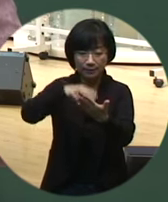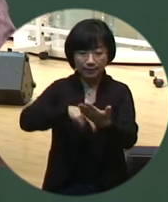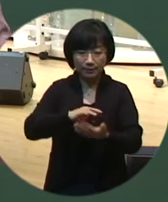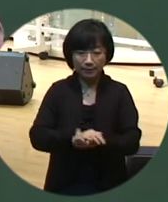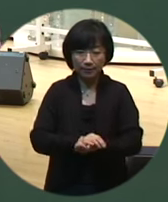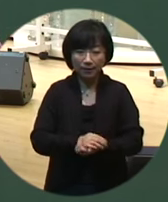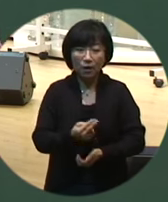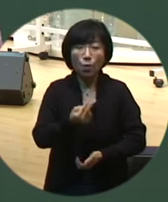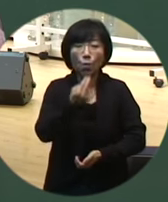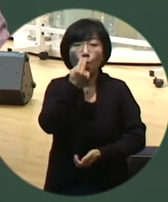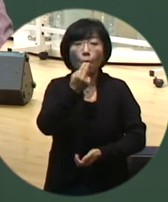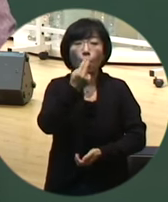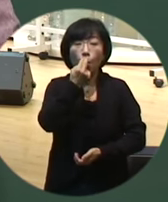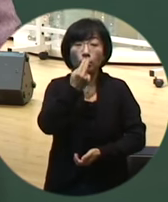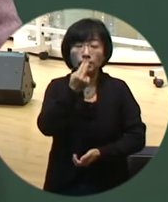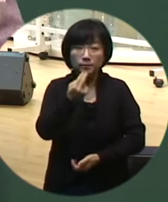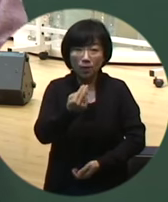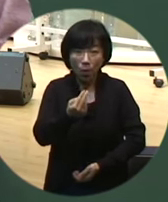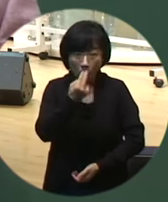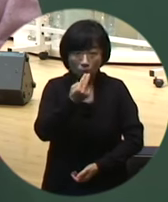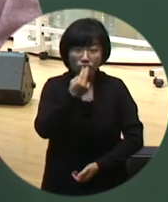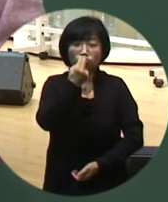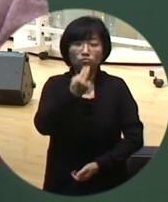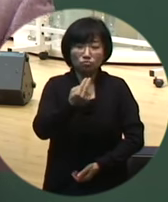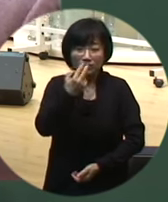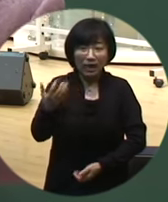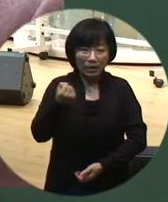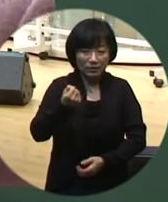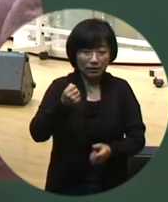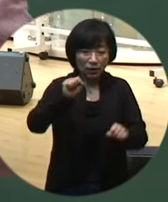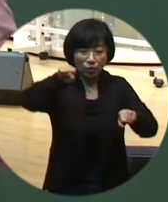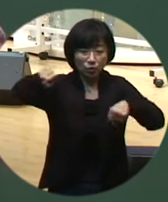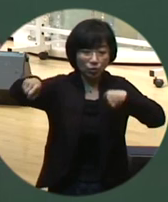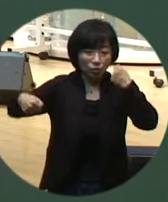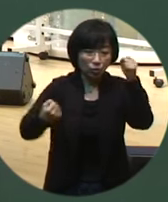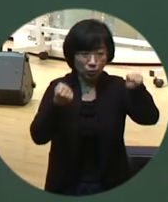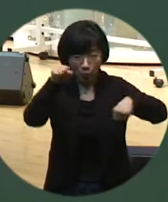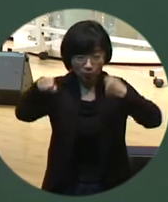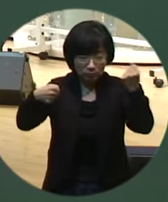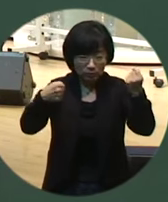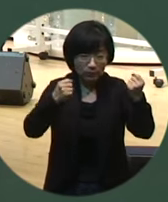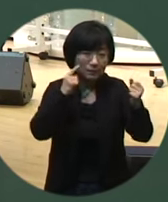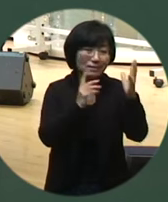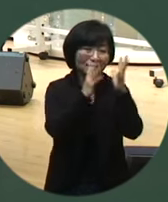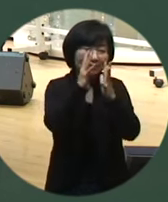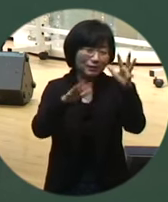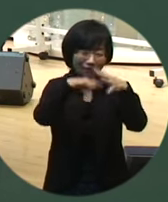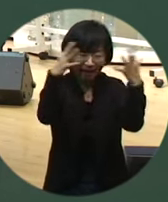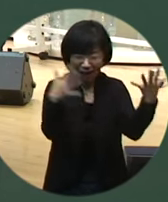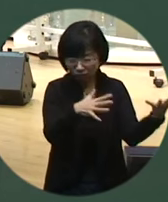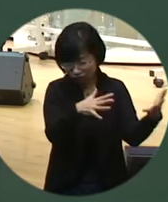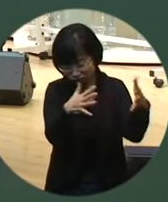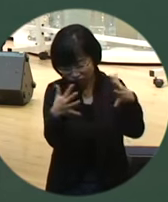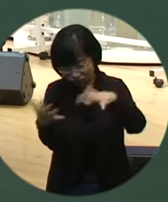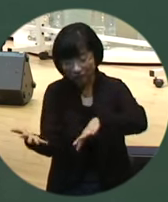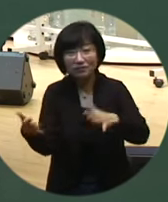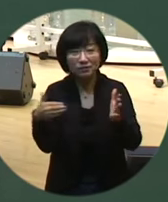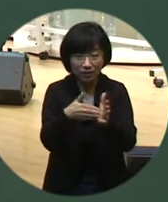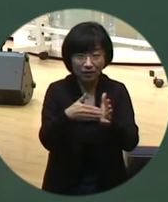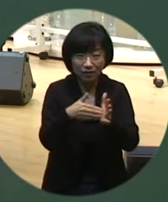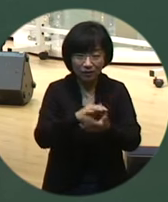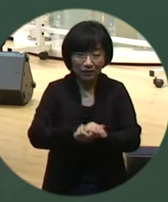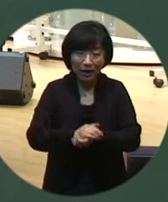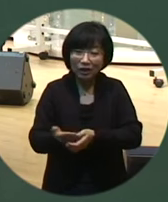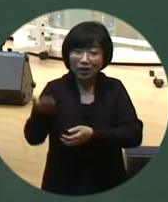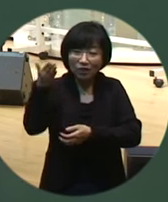호흡 있는 동식물 다 죽었어요. And we see that in Genesis 7:23, all the living creatures died. 노아와 그